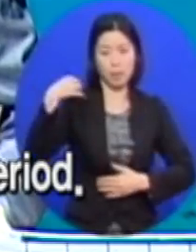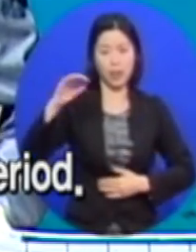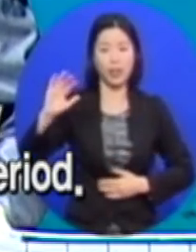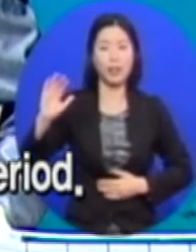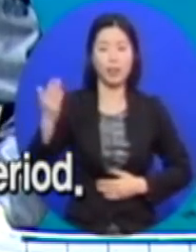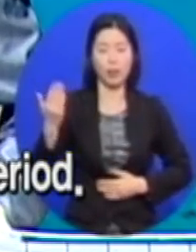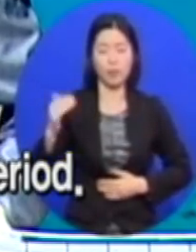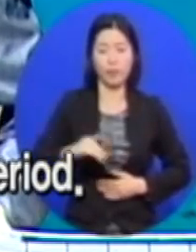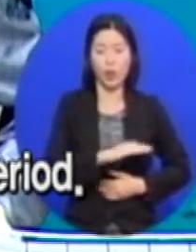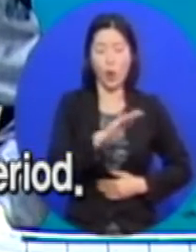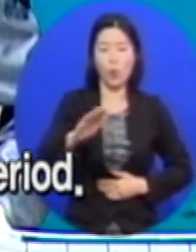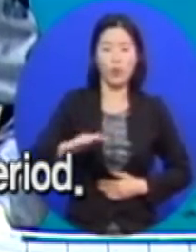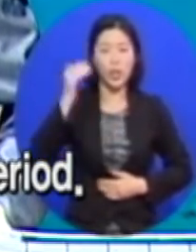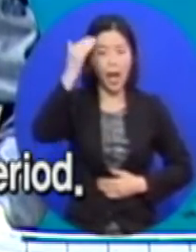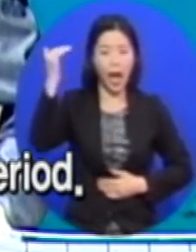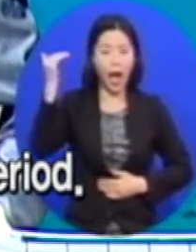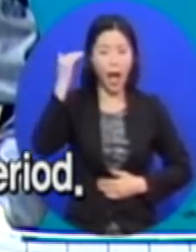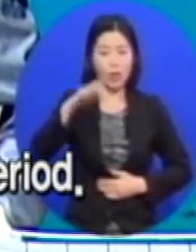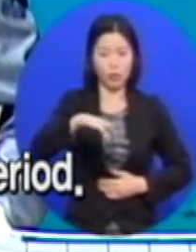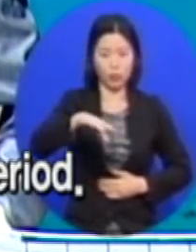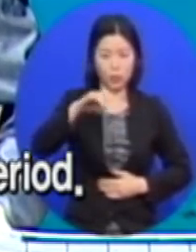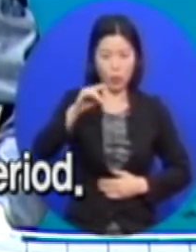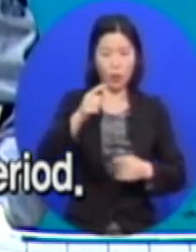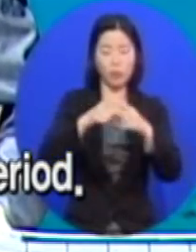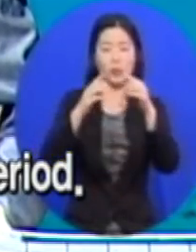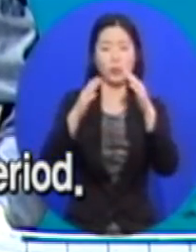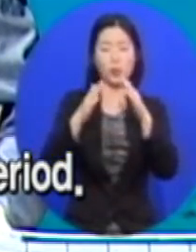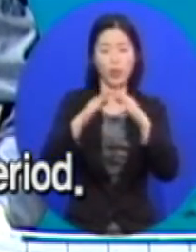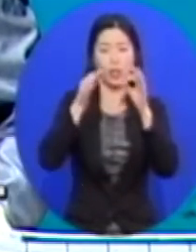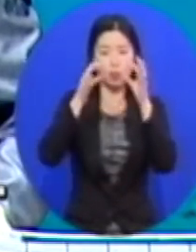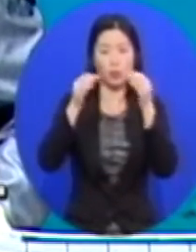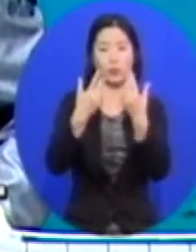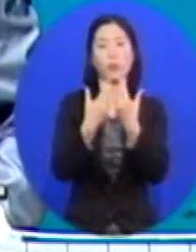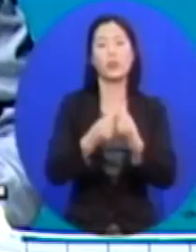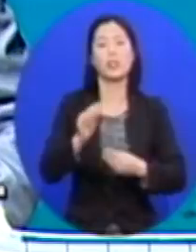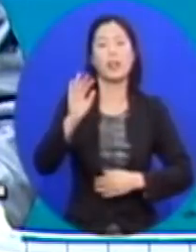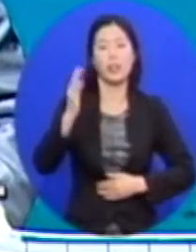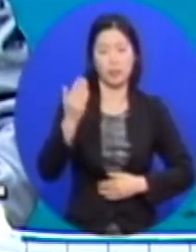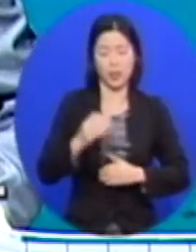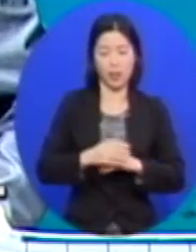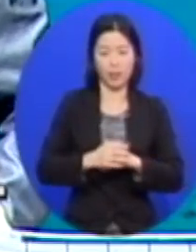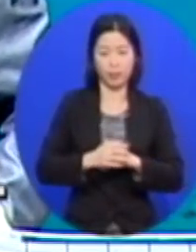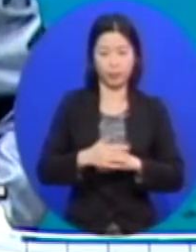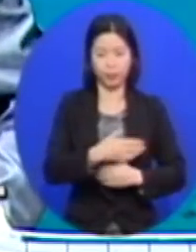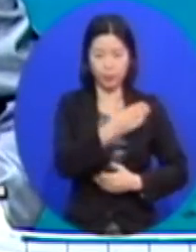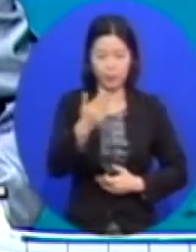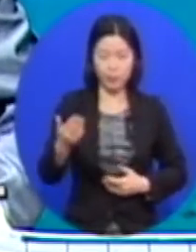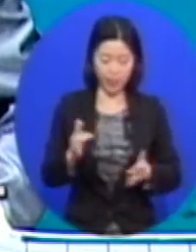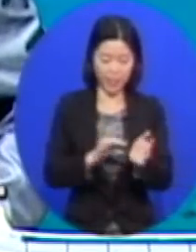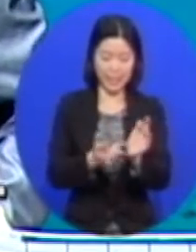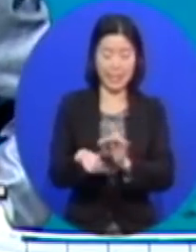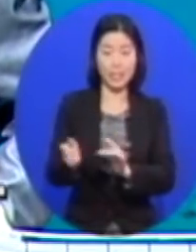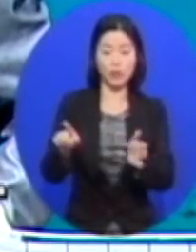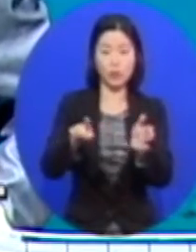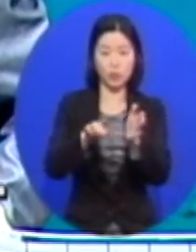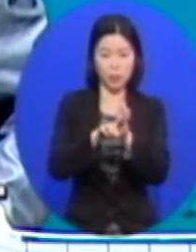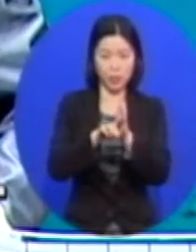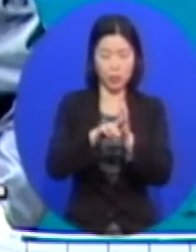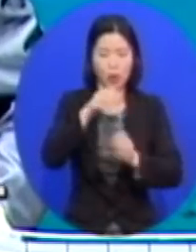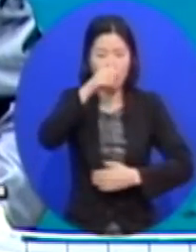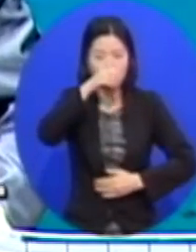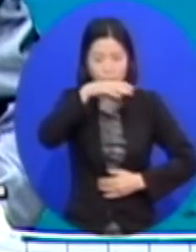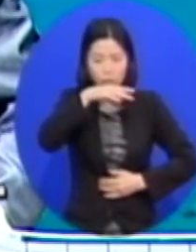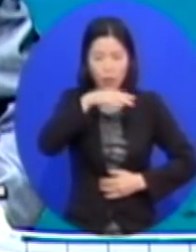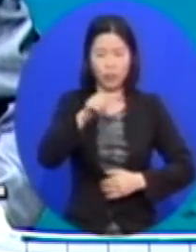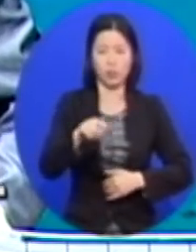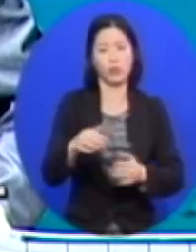우리 한국 초대교회 유명한 전도 일화입니다 여러분 예수를 믿으면 그저 예수 믿는 것으로